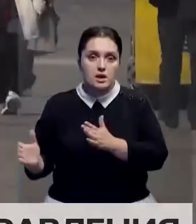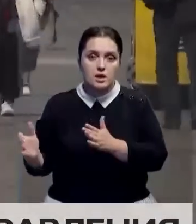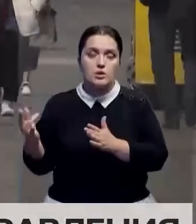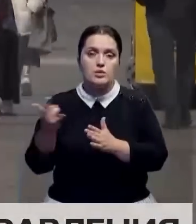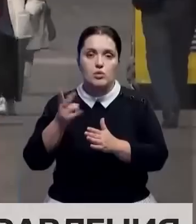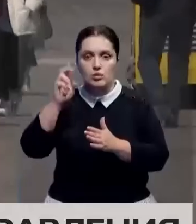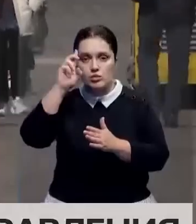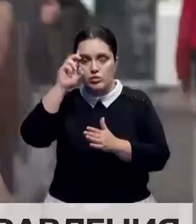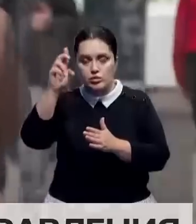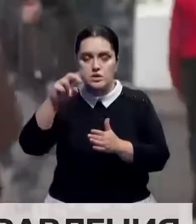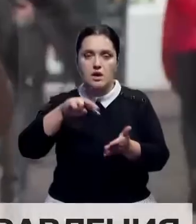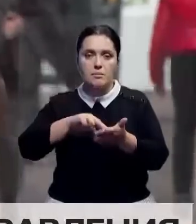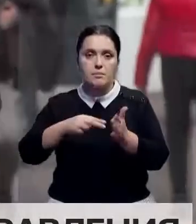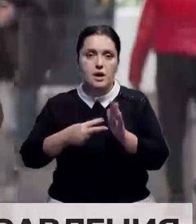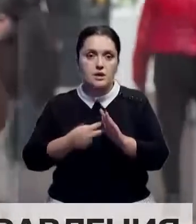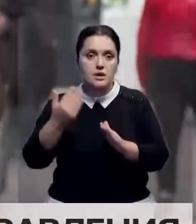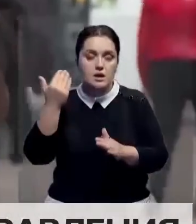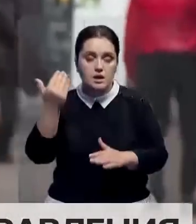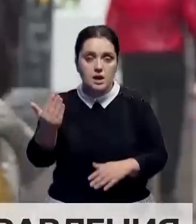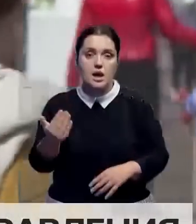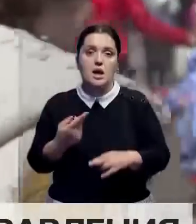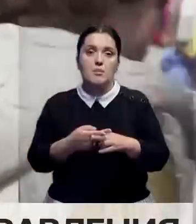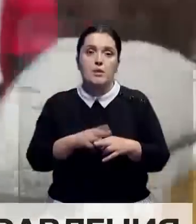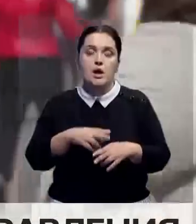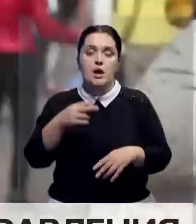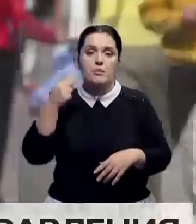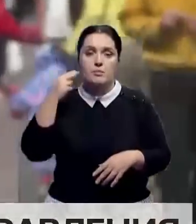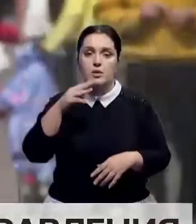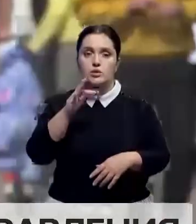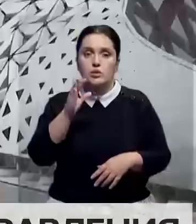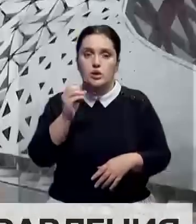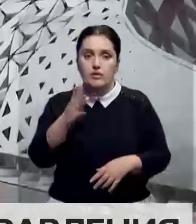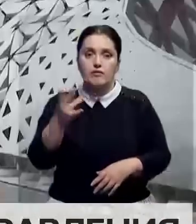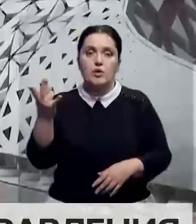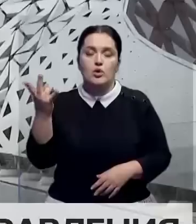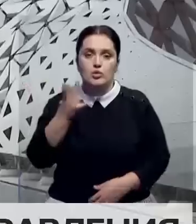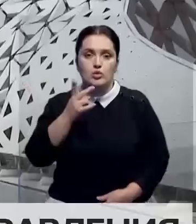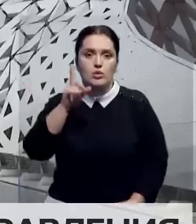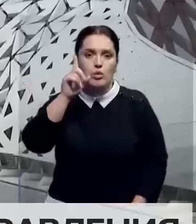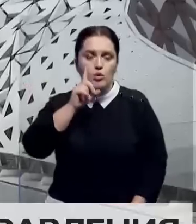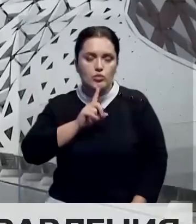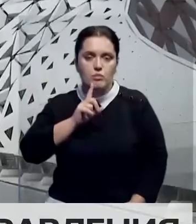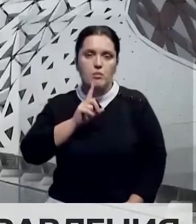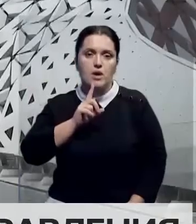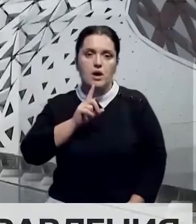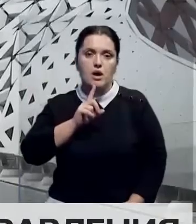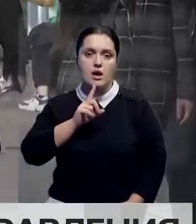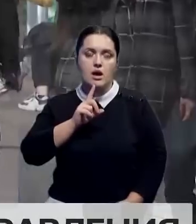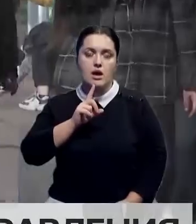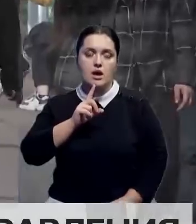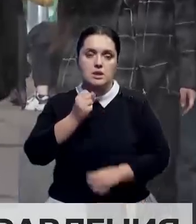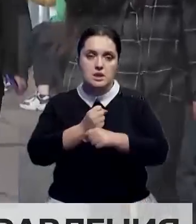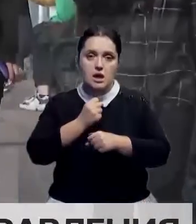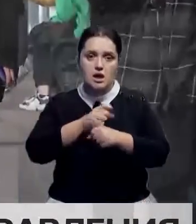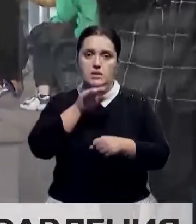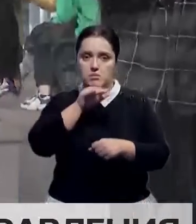систему государственного планирования. Ее, как заявил Касым-Жомарт Токаев, необходимо сделать компактной и гибкой. Эксперты с этим согласны,